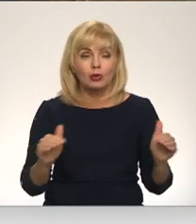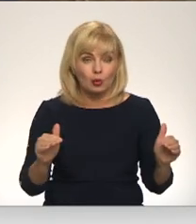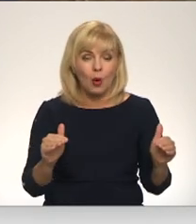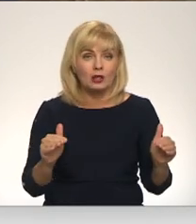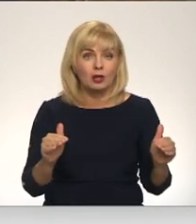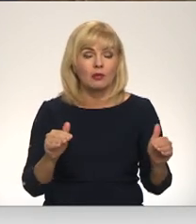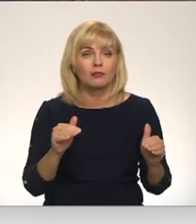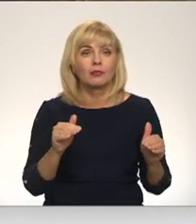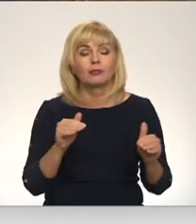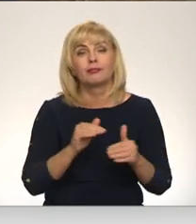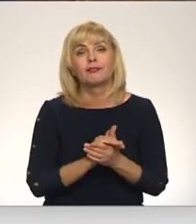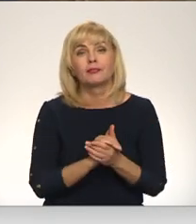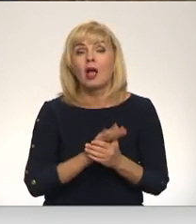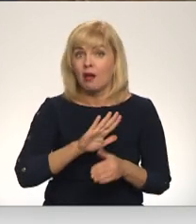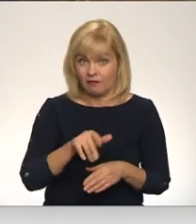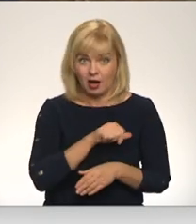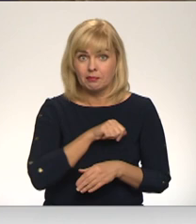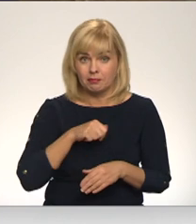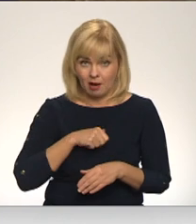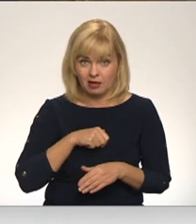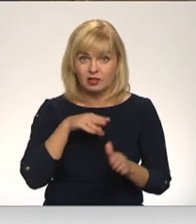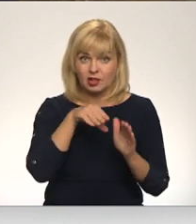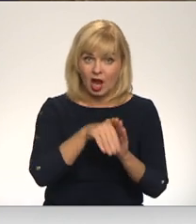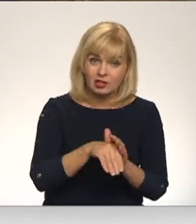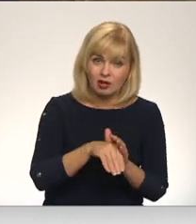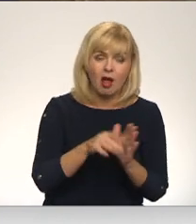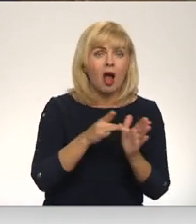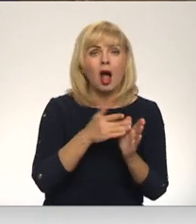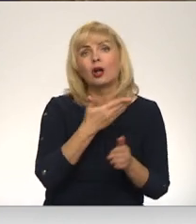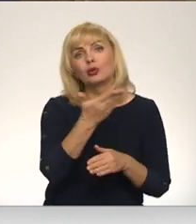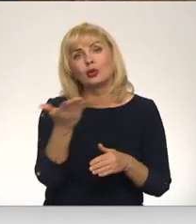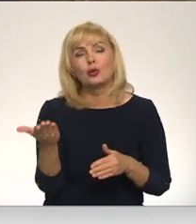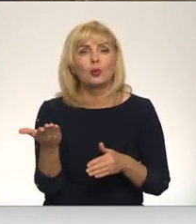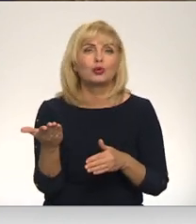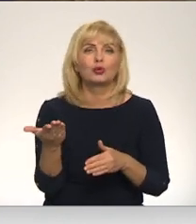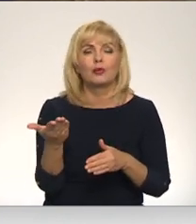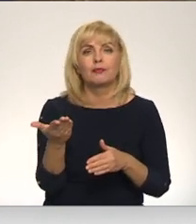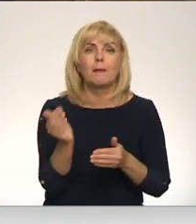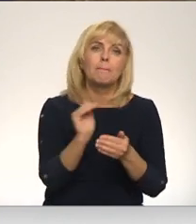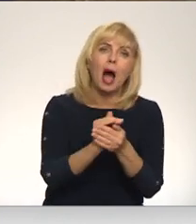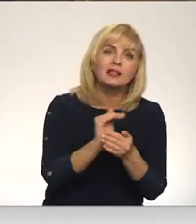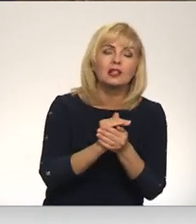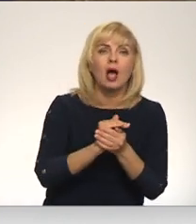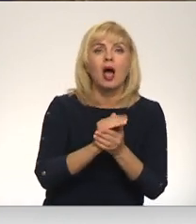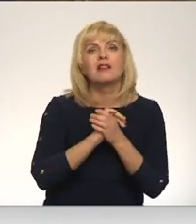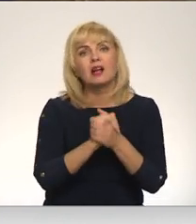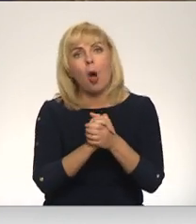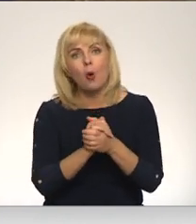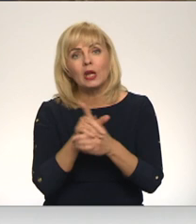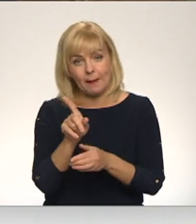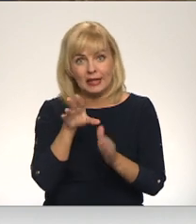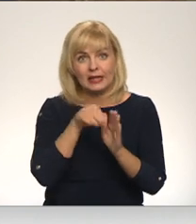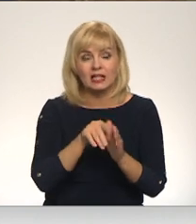neapgāžami. Bet vai jūs pats esat iesaistīts vai kāds no jūsu paziņām, draugiem iesaistīts